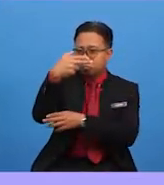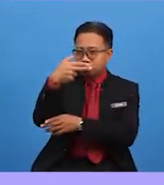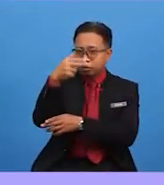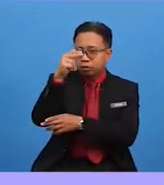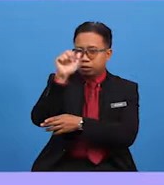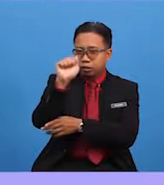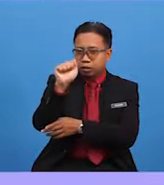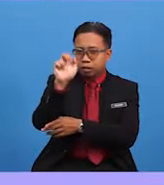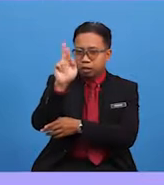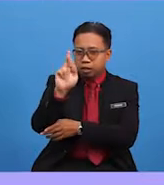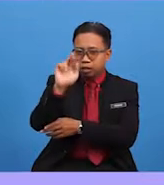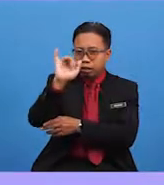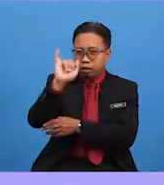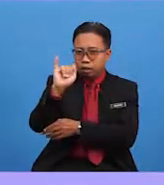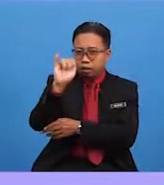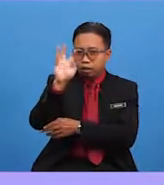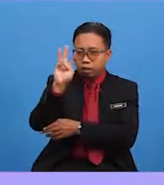harimau.